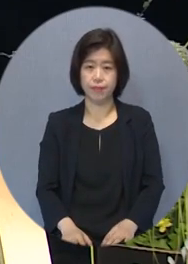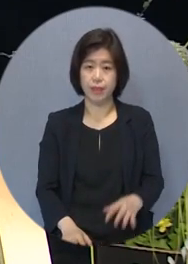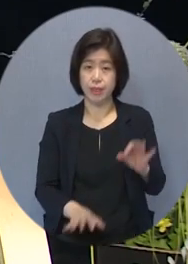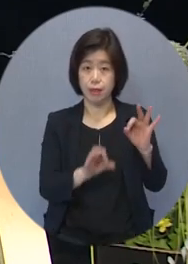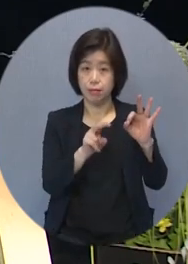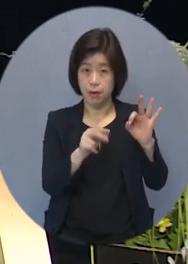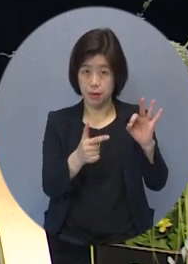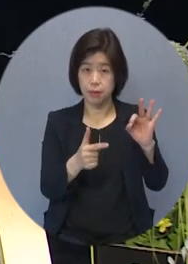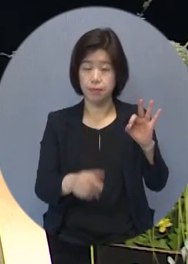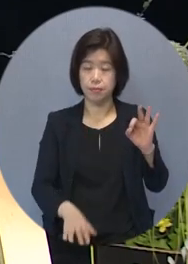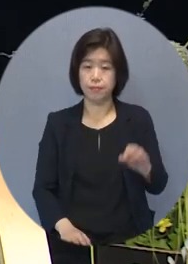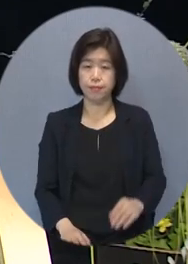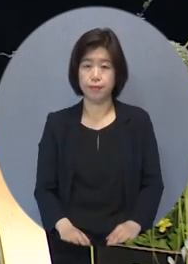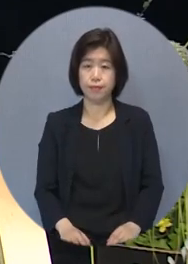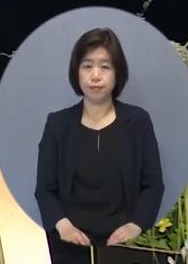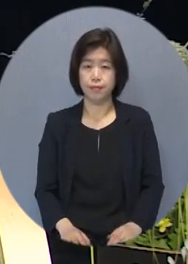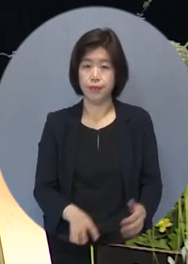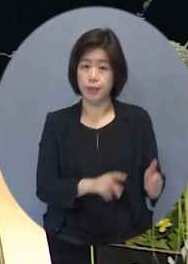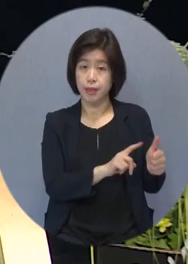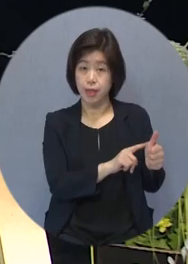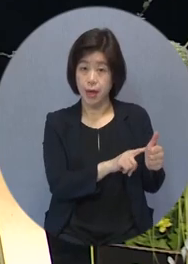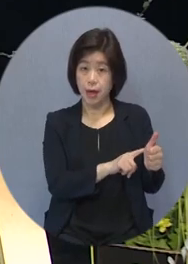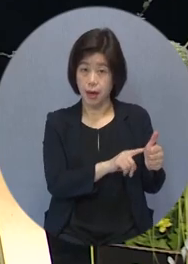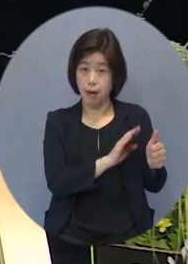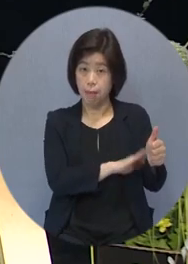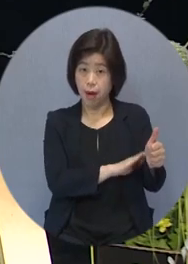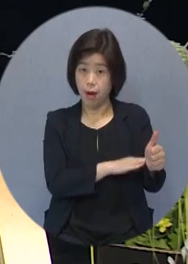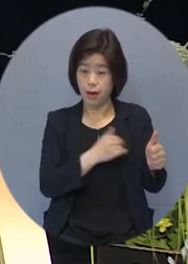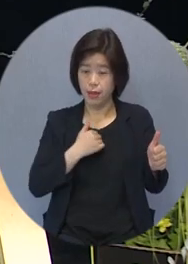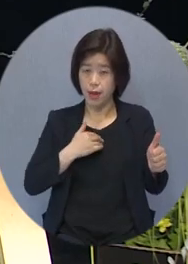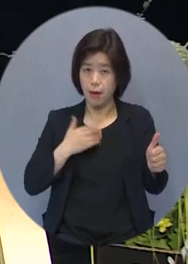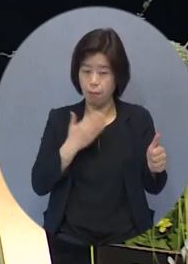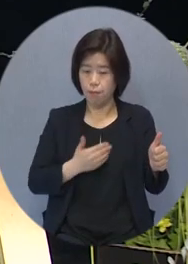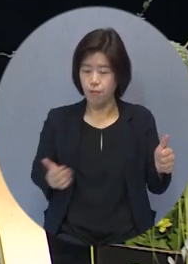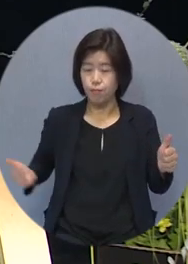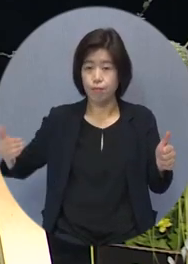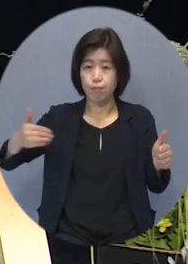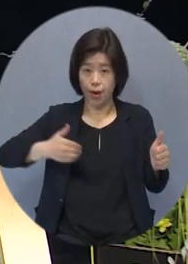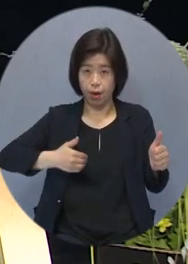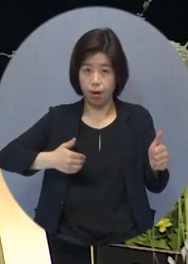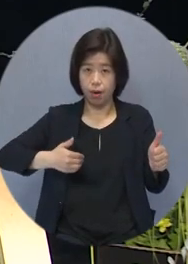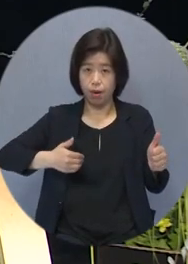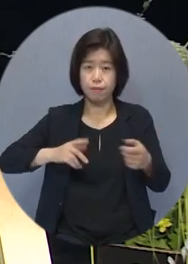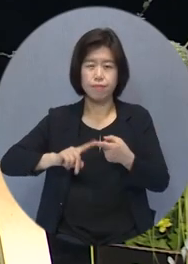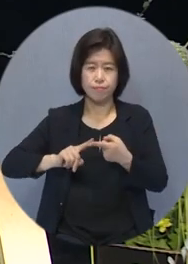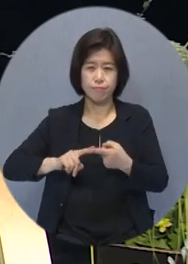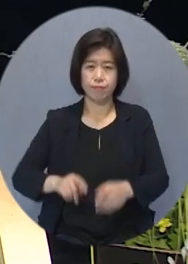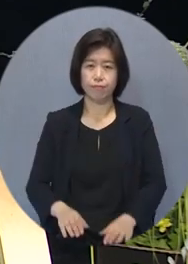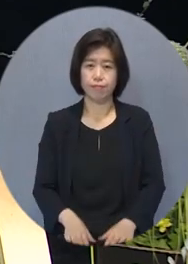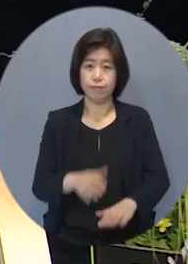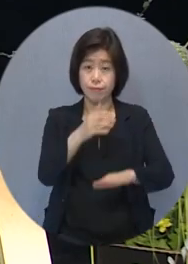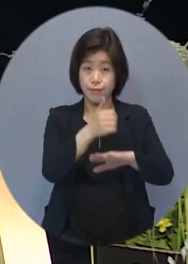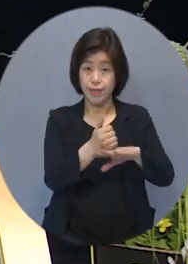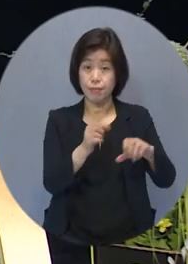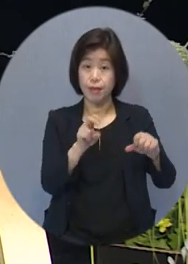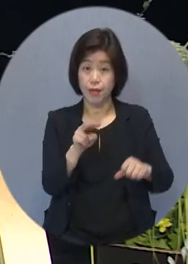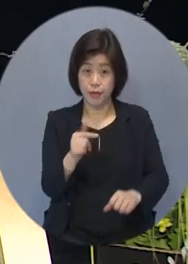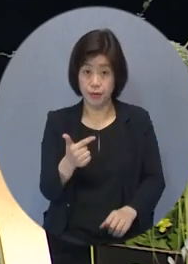10연에서 그의 팔이 내 몸을 감싸 안은 채였다. 그리고 마지막 연에서